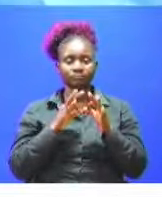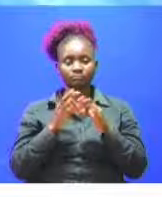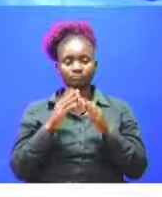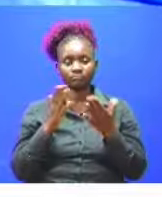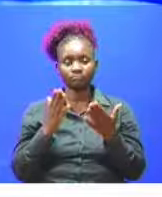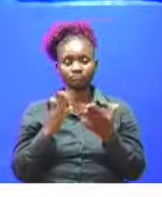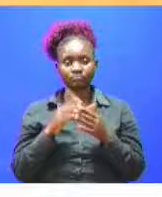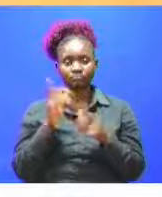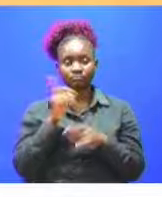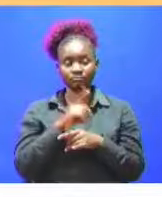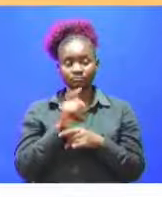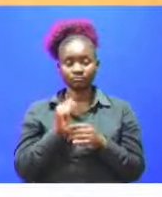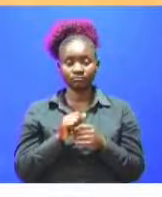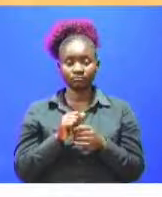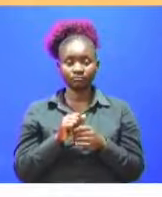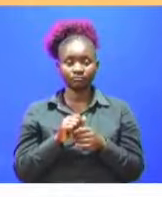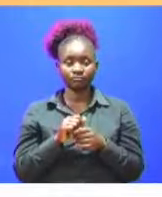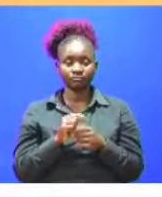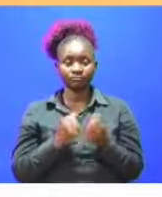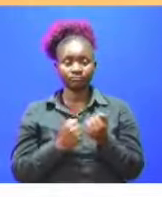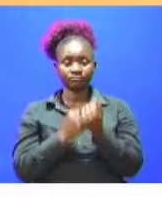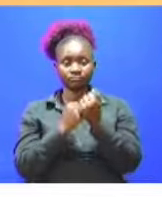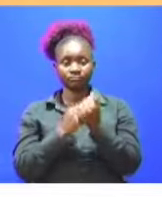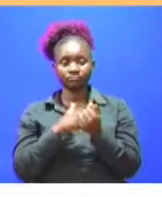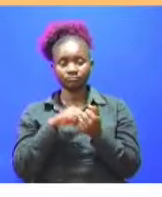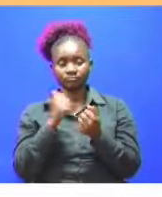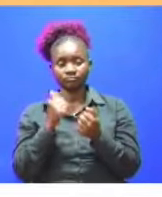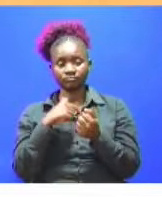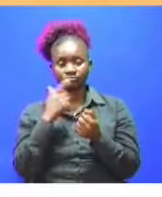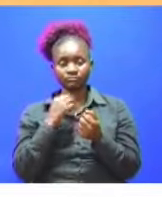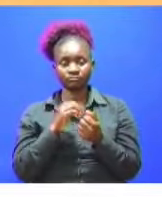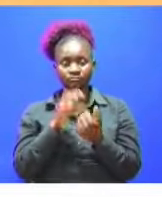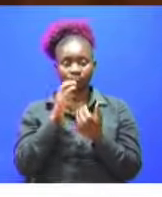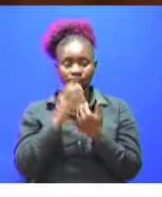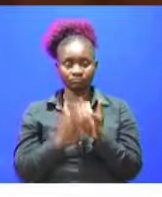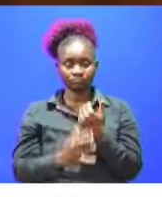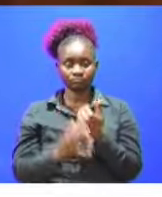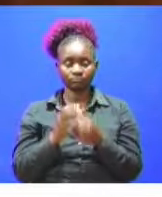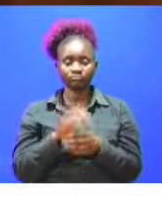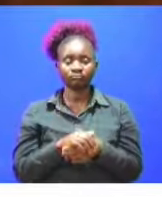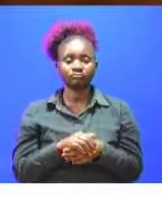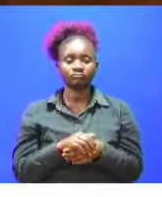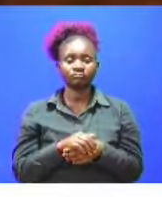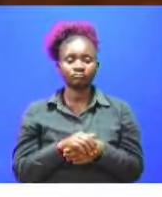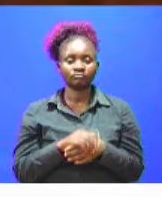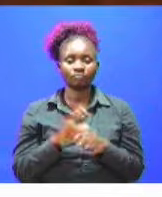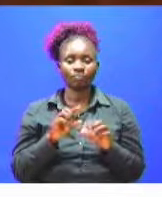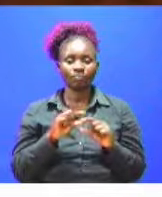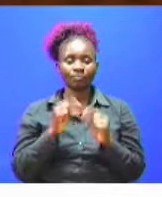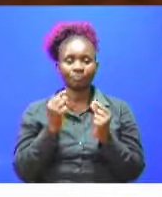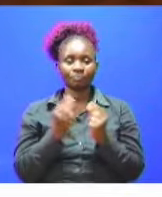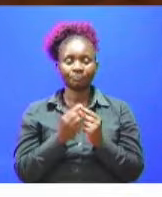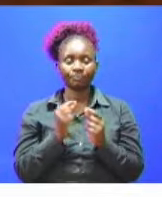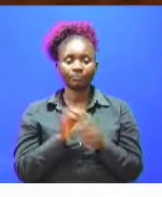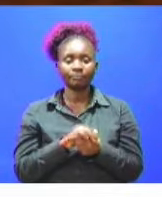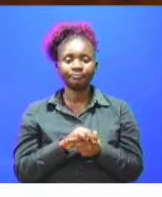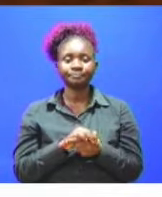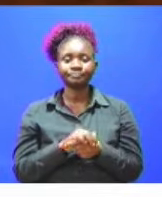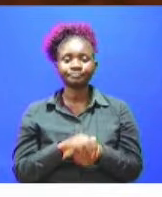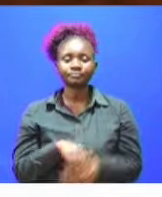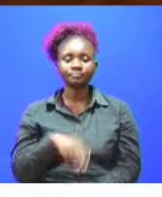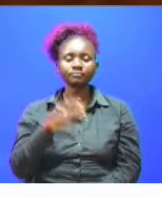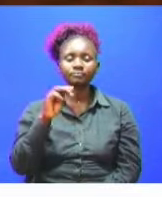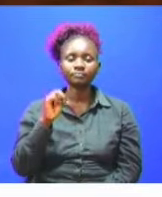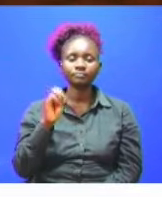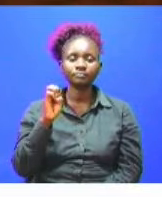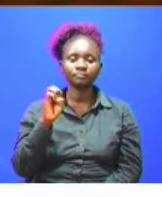gyokurwania chinda. Nagusira ya matechirichibu atoko nyora guanse. Tura seke nyorukia mesaria